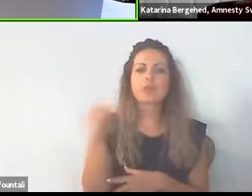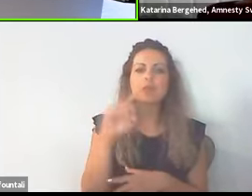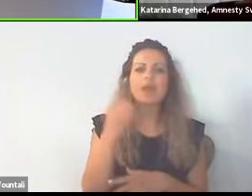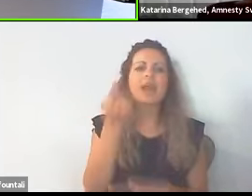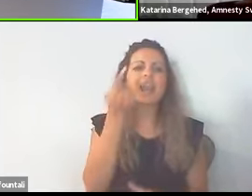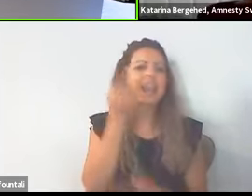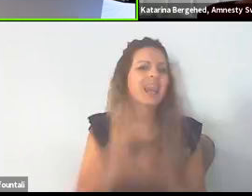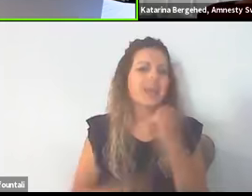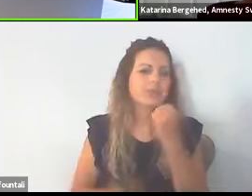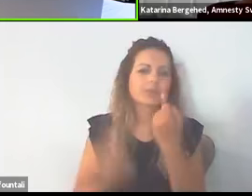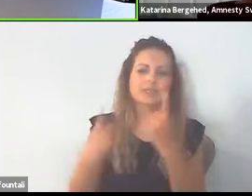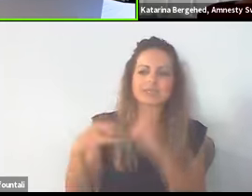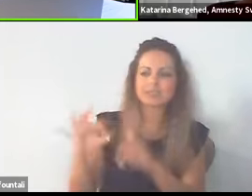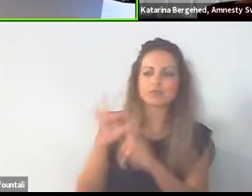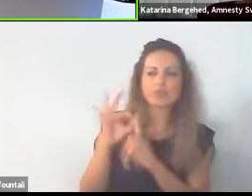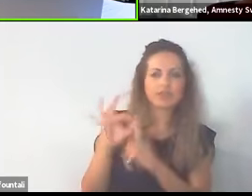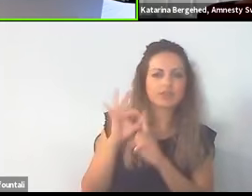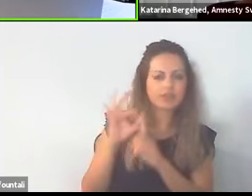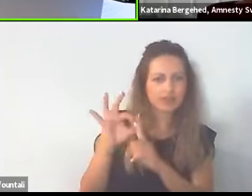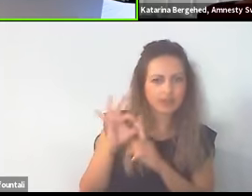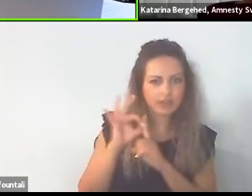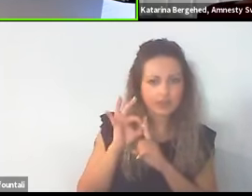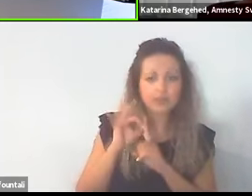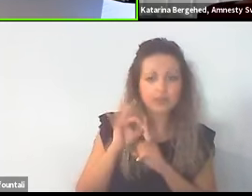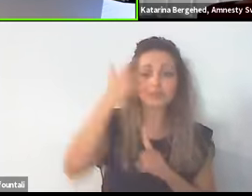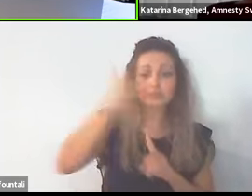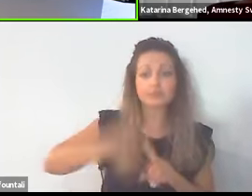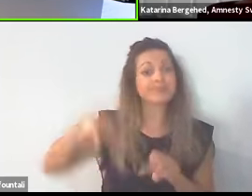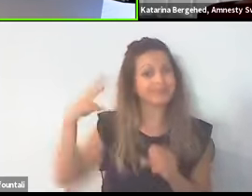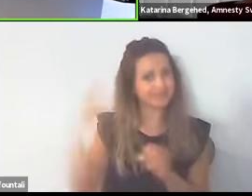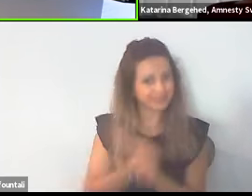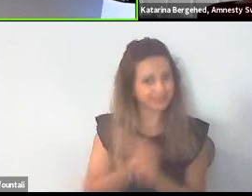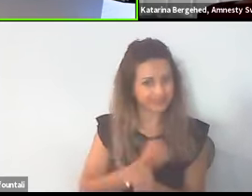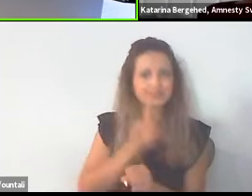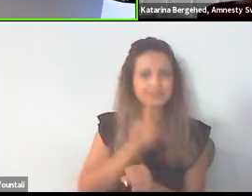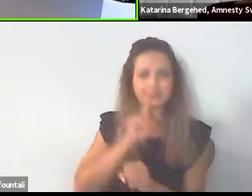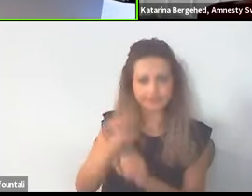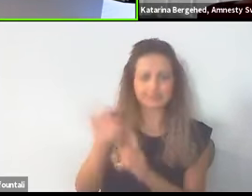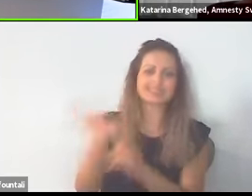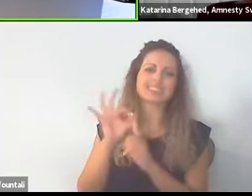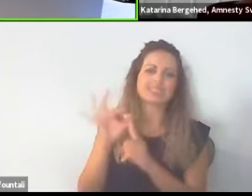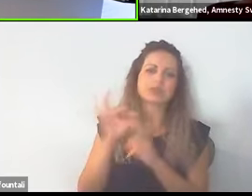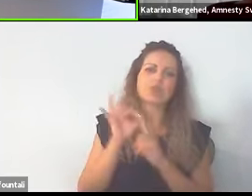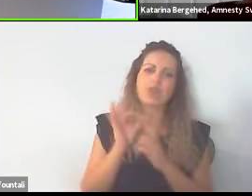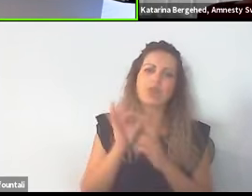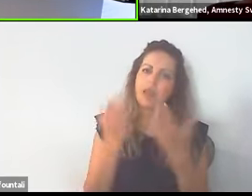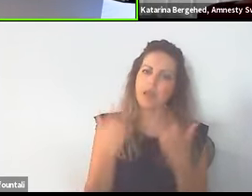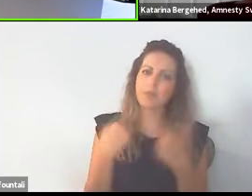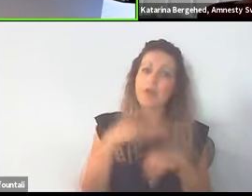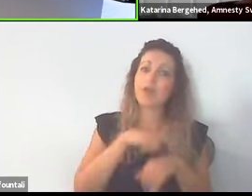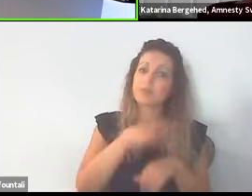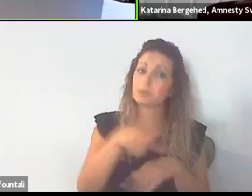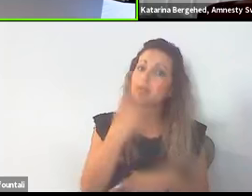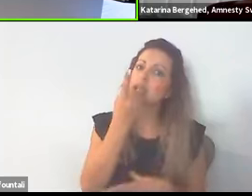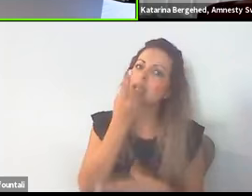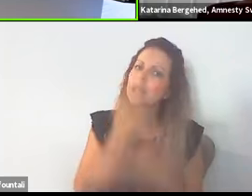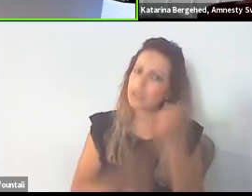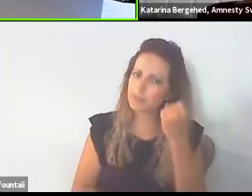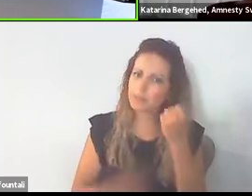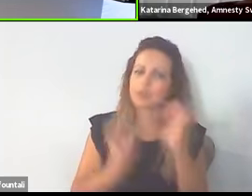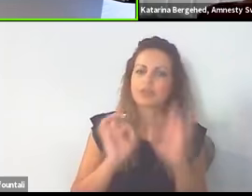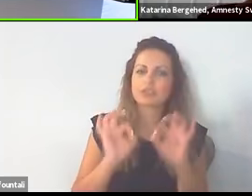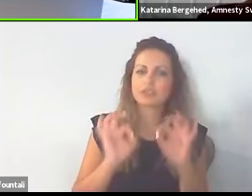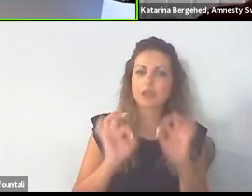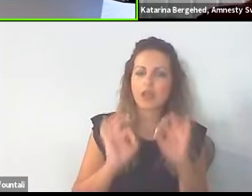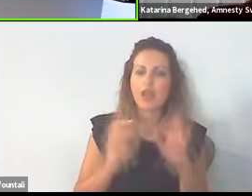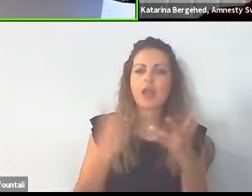συμβουλευτικής, ψυχικής συμβουλευτικής για τις επιζήσεις βιασμού. Αυτό θεωρούμε ότι λείπει ακόμα στη Σουηδία, ανάλογα και τις διαφορετικές